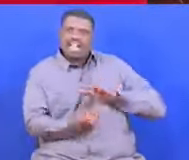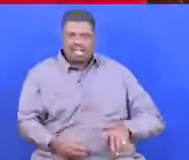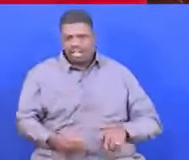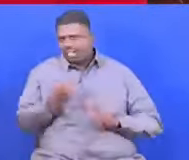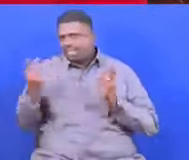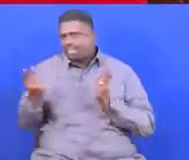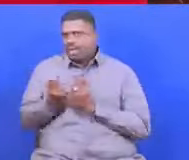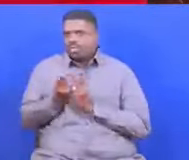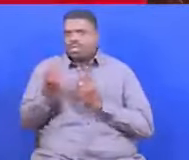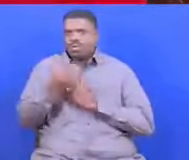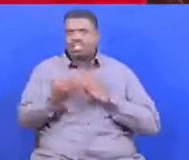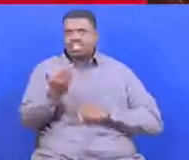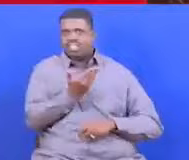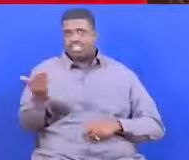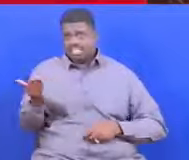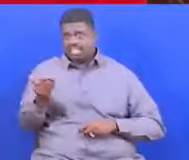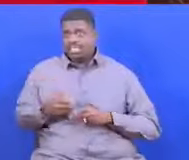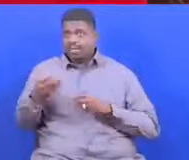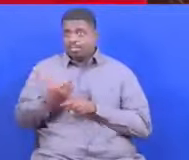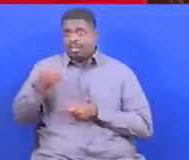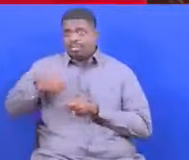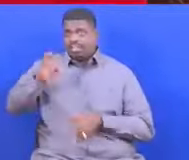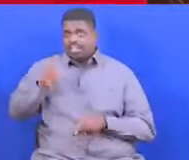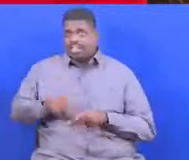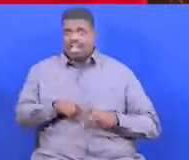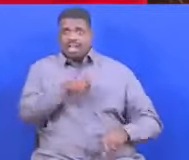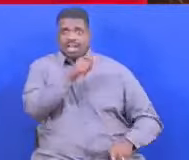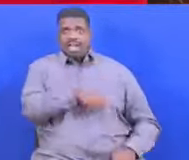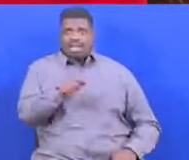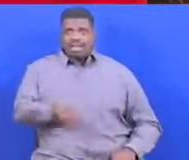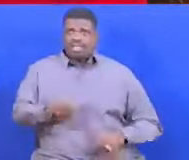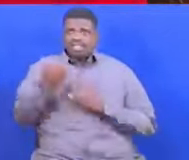ambazo zinafaidika na raia walio nchi za nje?